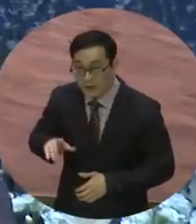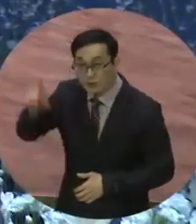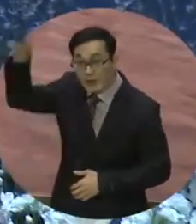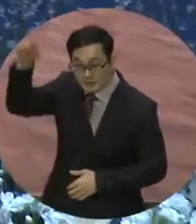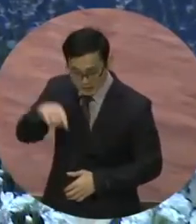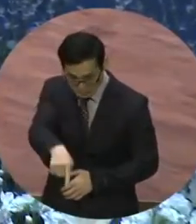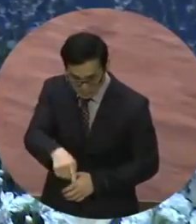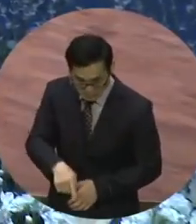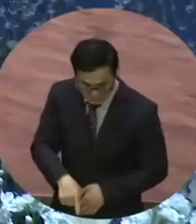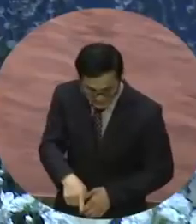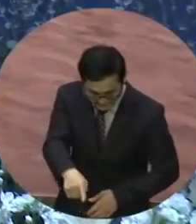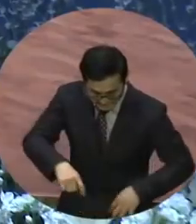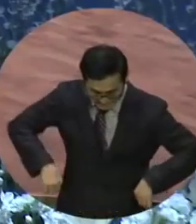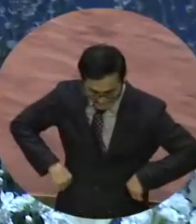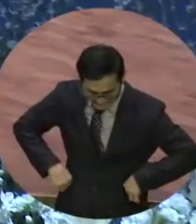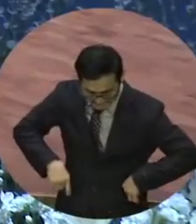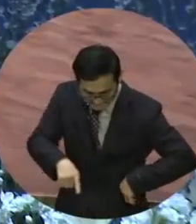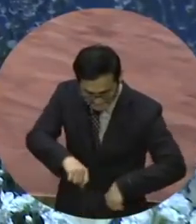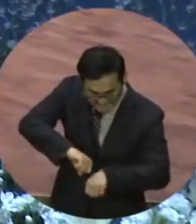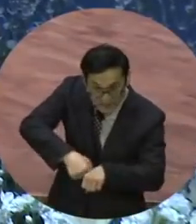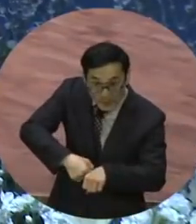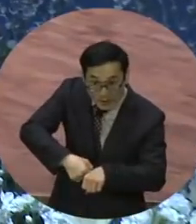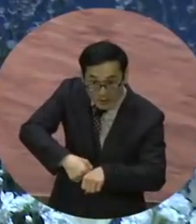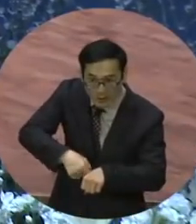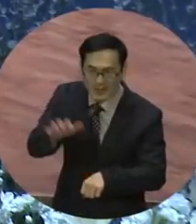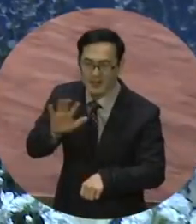무슨 처벌이 필요하냐?